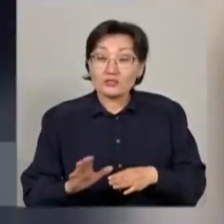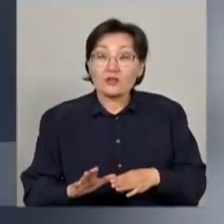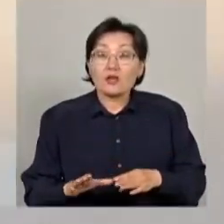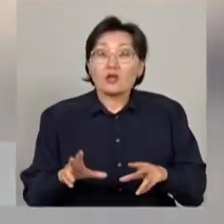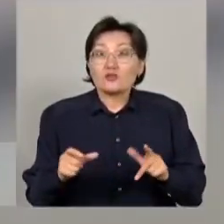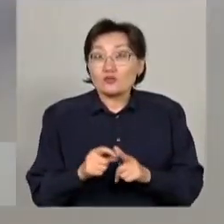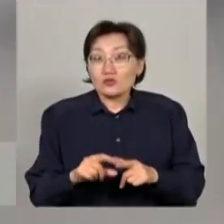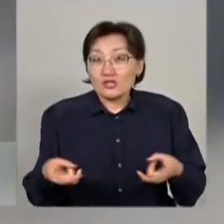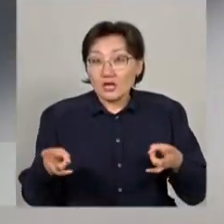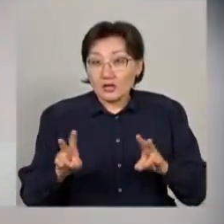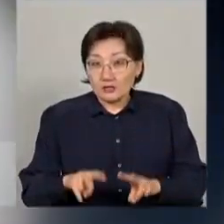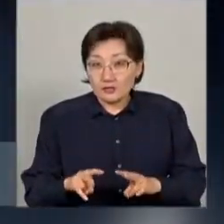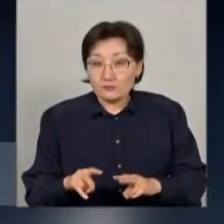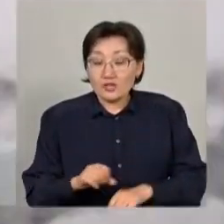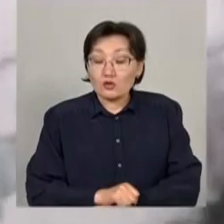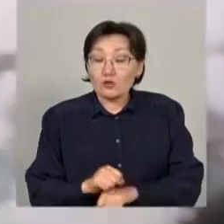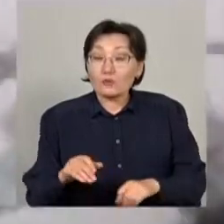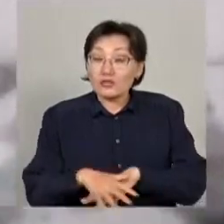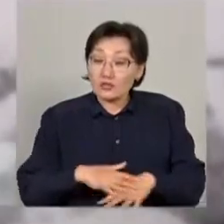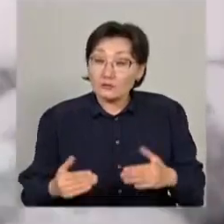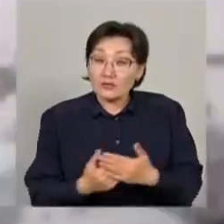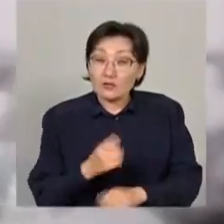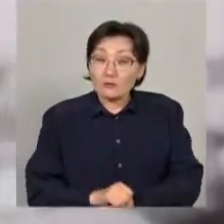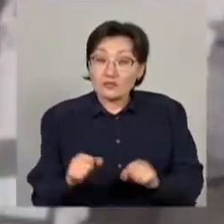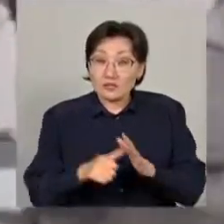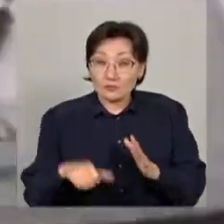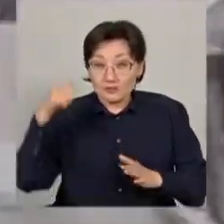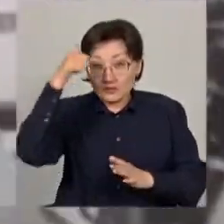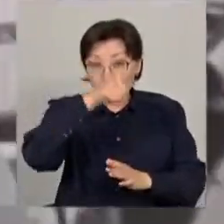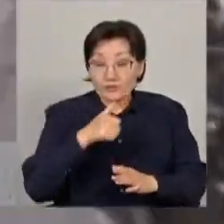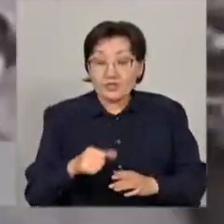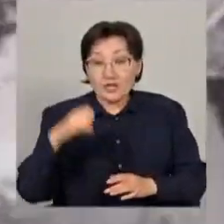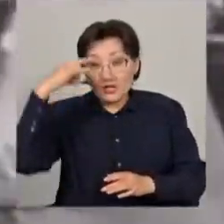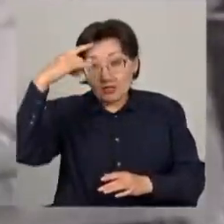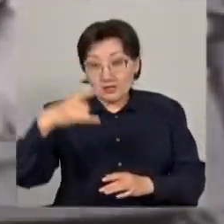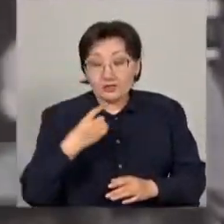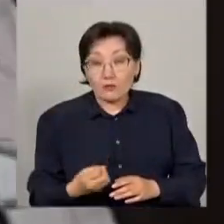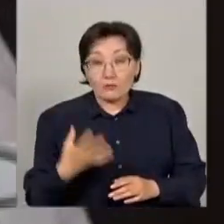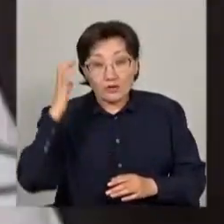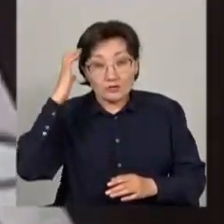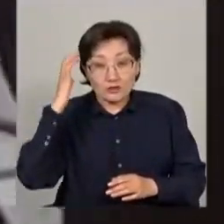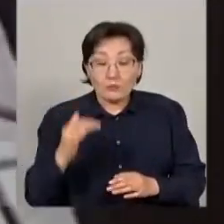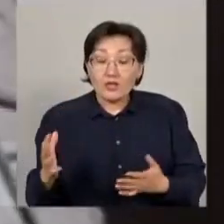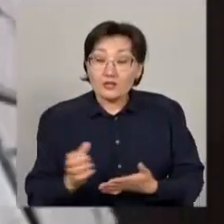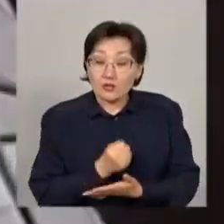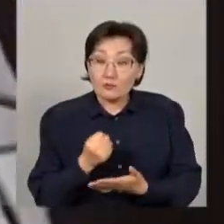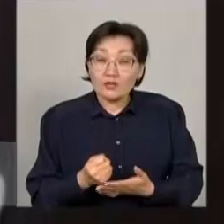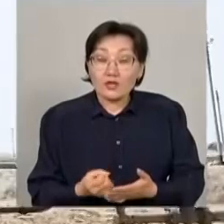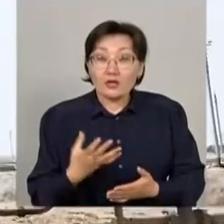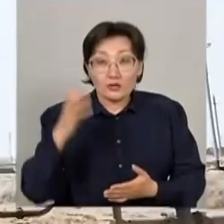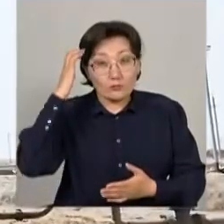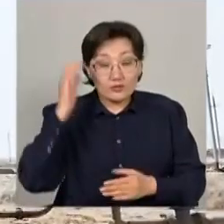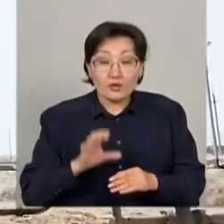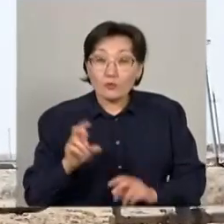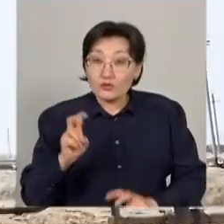күйінде қалды деп көпшілік тағы көтерілді. Мұнда 60-шы жылдары Қазақтың алғашқы мұнай бұрқағы атқылап, содан бері қаралтын өндірісі тоқтаған емес.